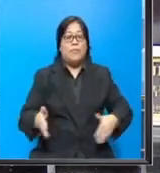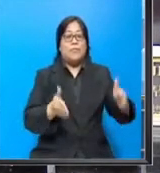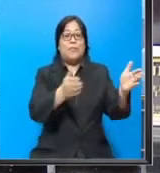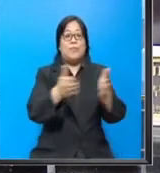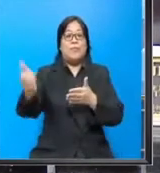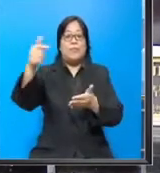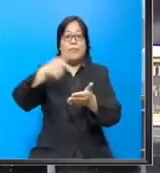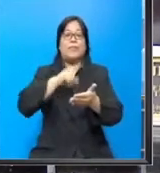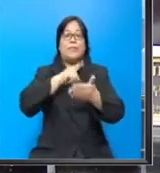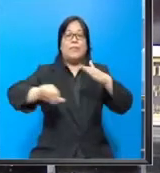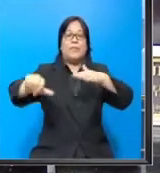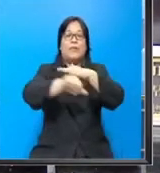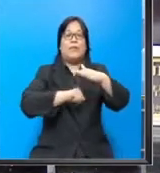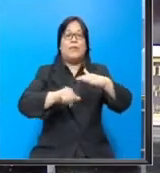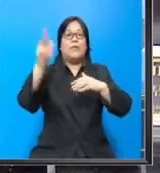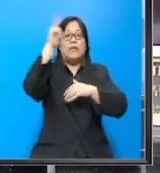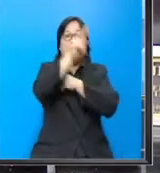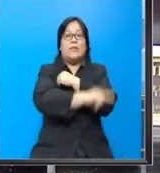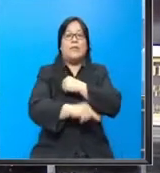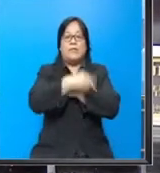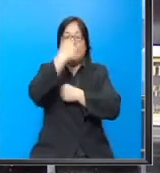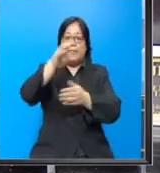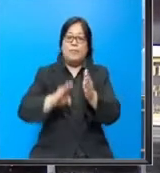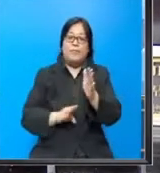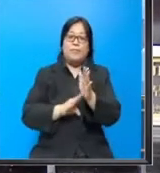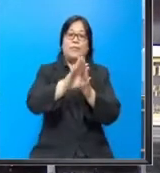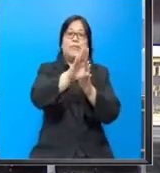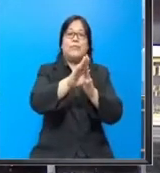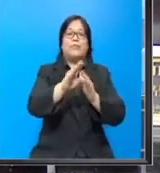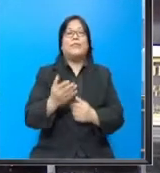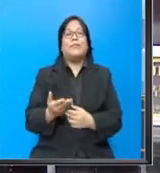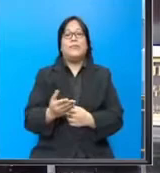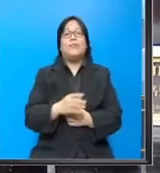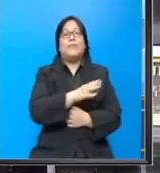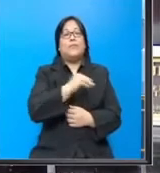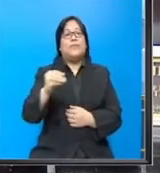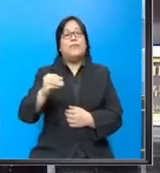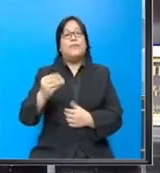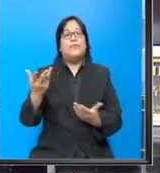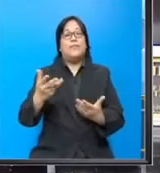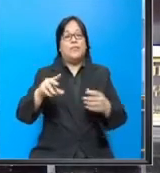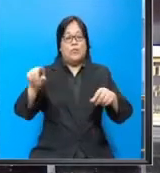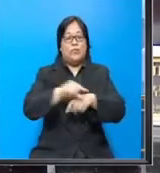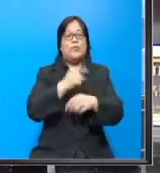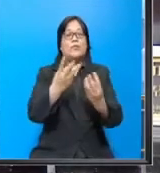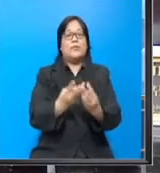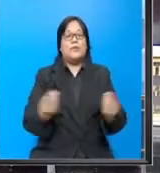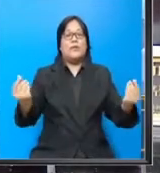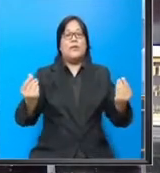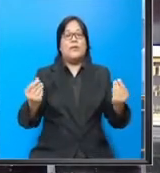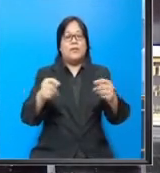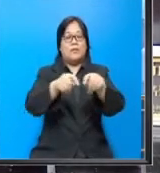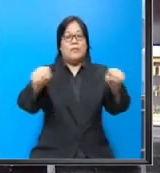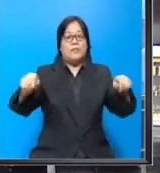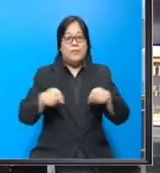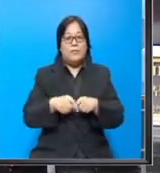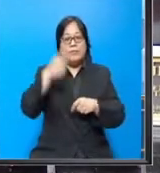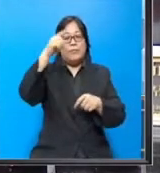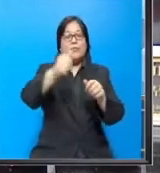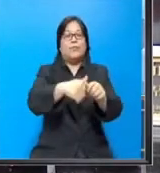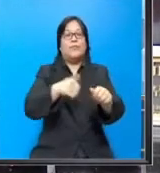merupakan asas kepada kerajaan negeri bagi membangunkan dan membangun guna tanah di Lembang sungaimu